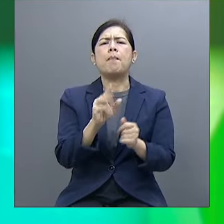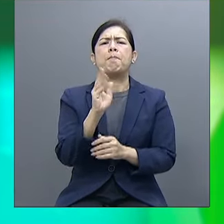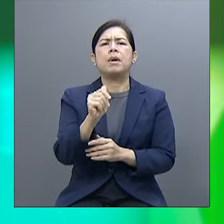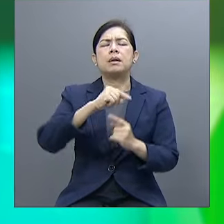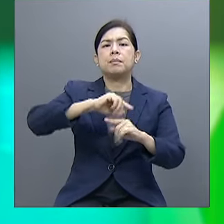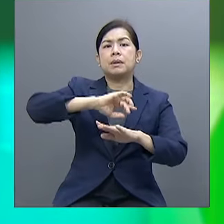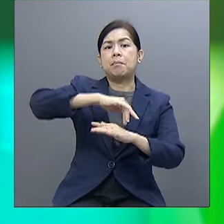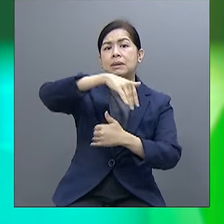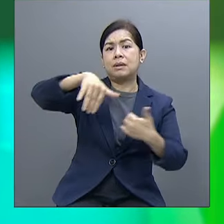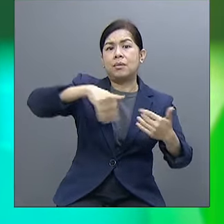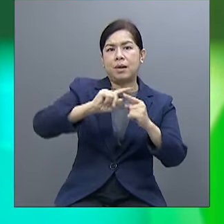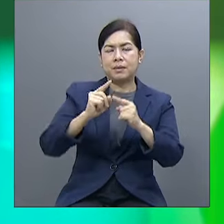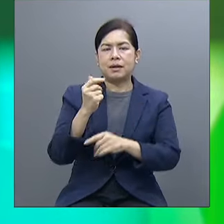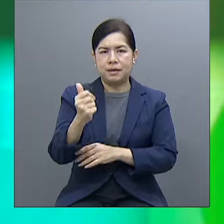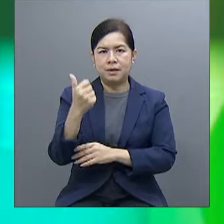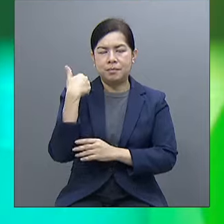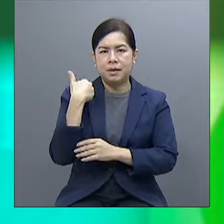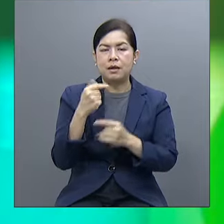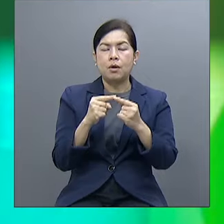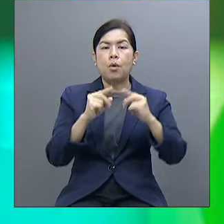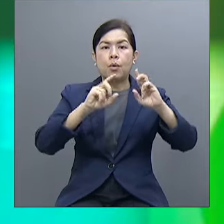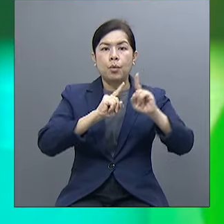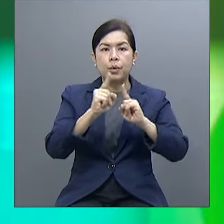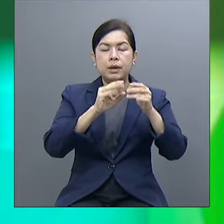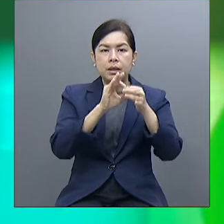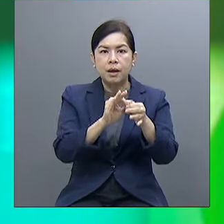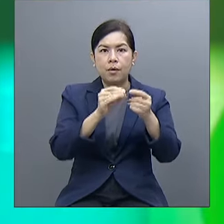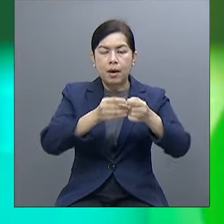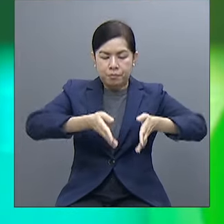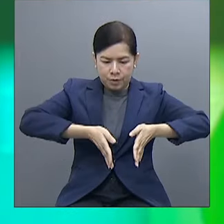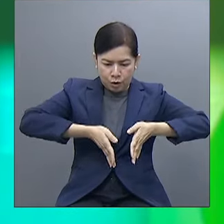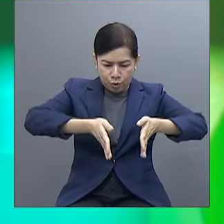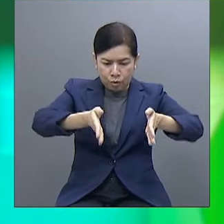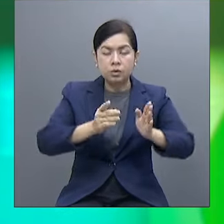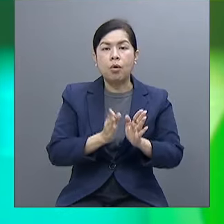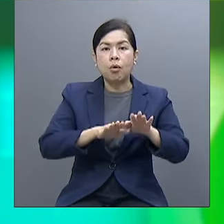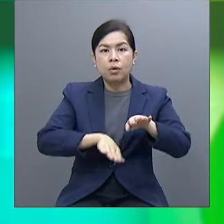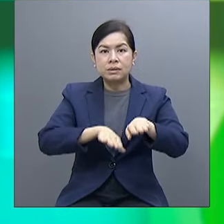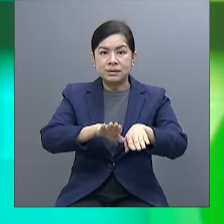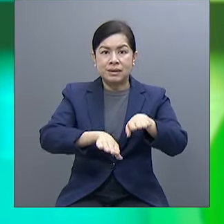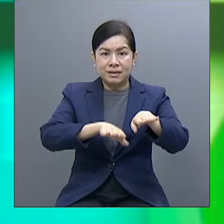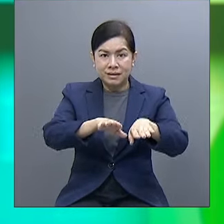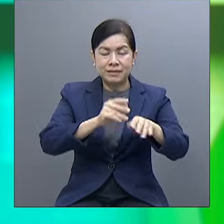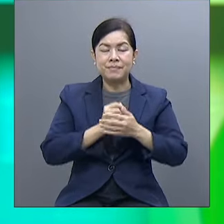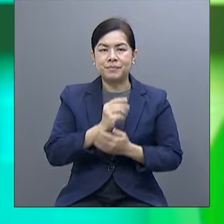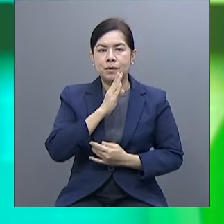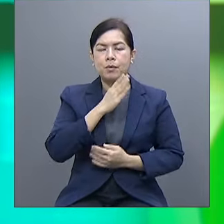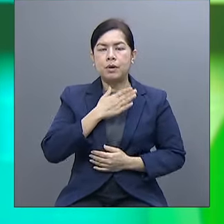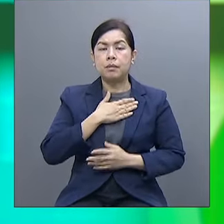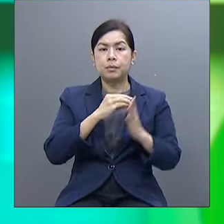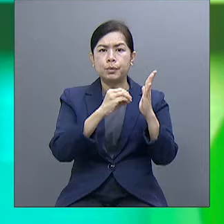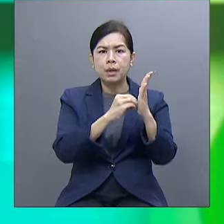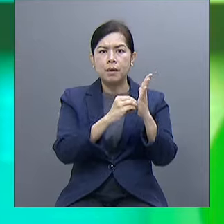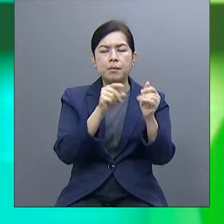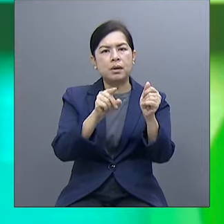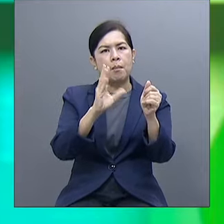การใช้รถใช้ถนนค่ะแบบนี้นะคะให้ทุกท่านลองมองภาพตามถ้าหากว่าอยู่ในกรุงเทพมหานครหรือว่าในเมืองใหญ่ๆเราจะ